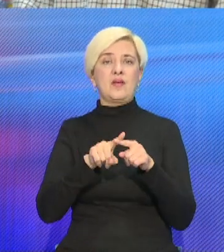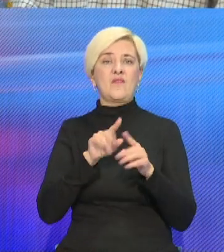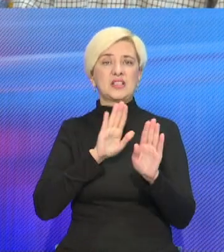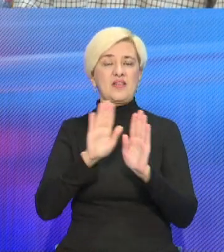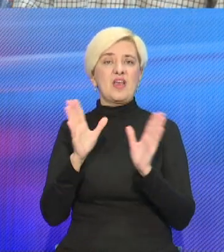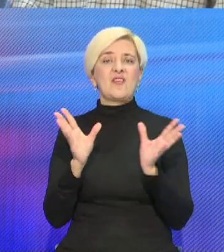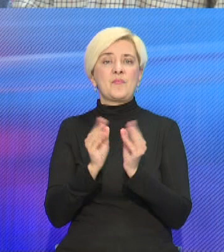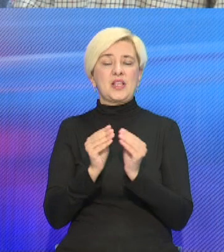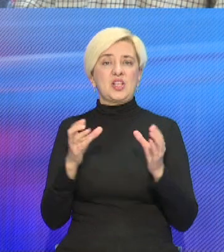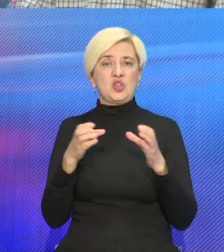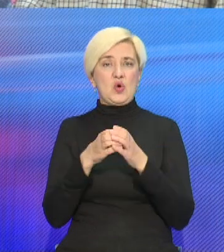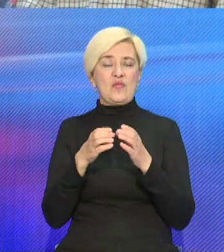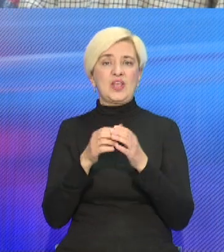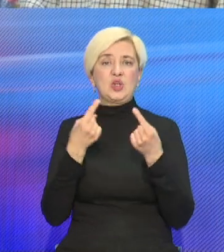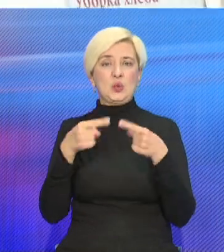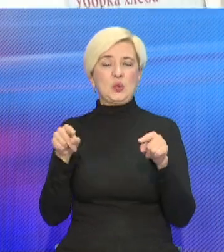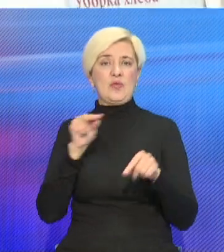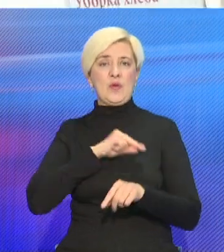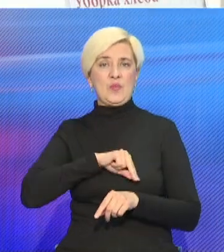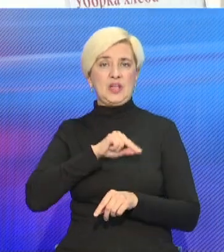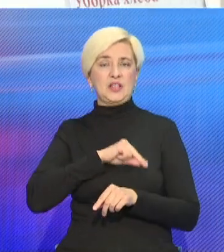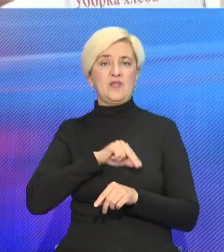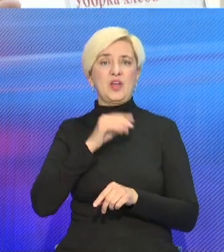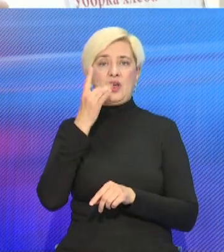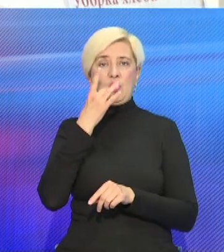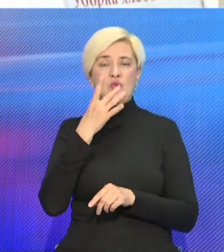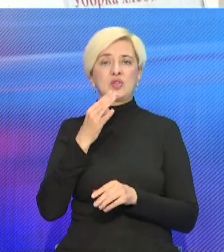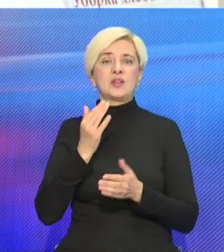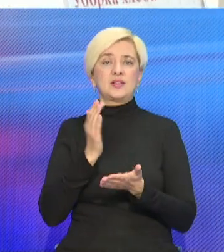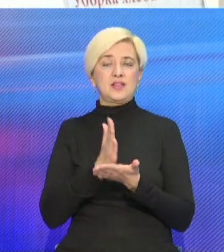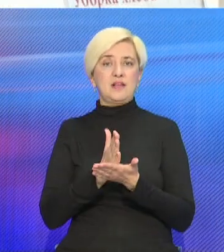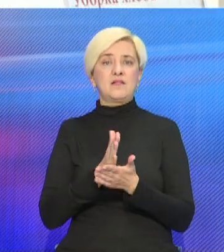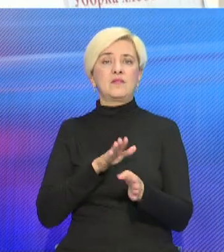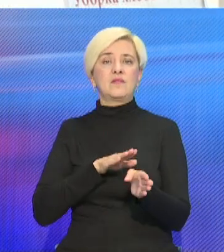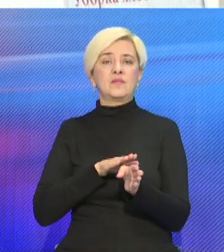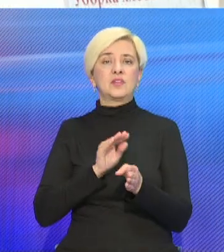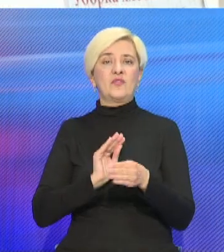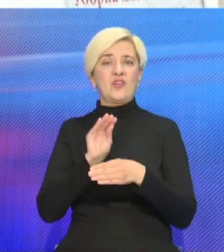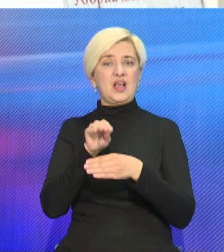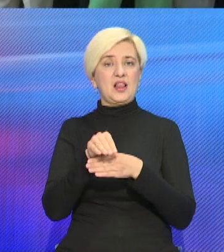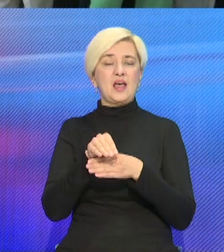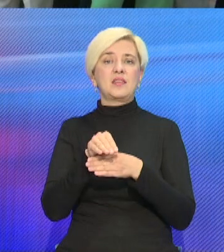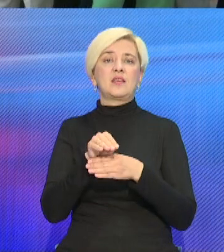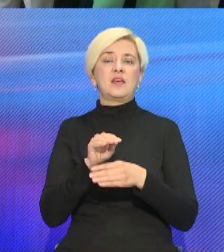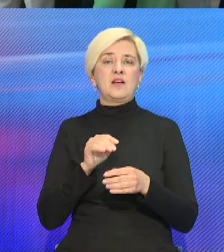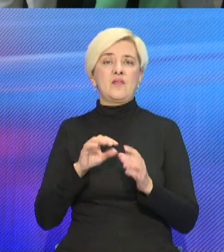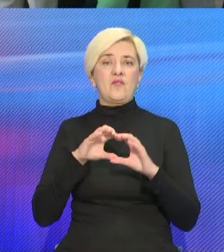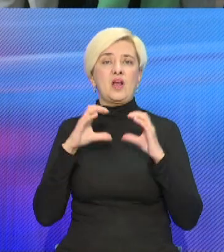іншими працівниками агропромислового комплексу Принемення зробив значний уклад у агульний каравай 2023.